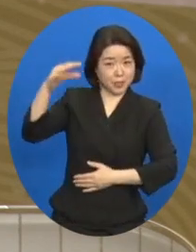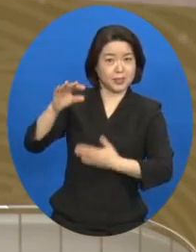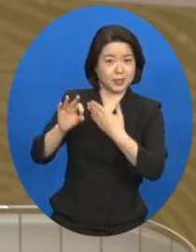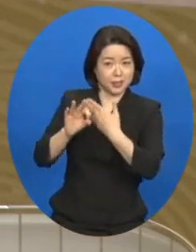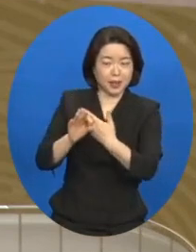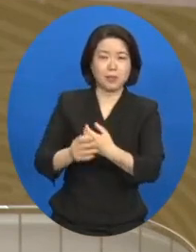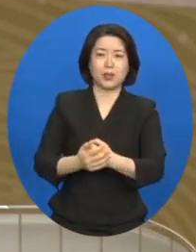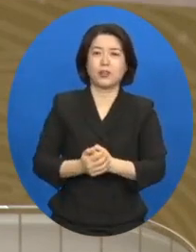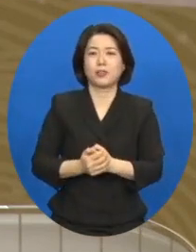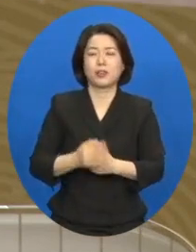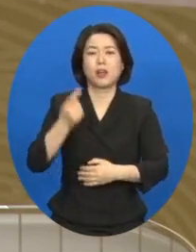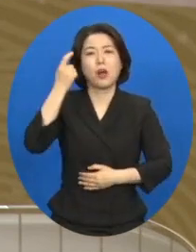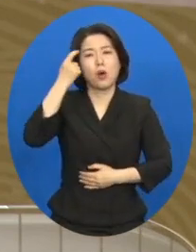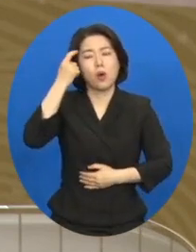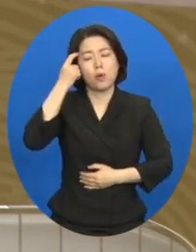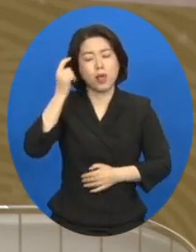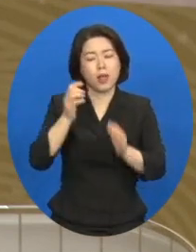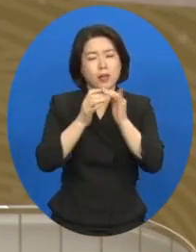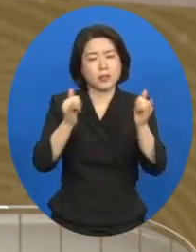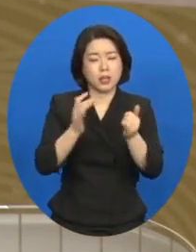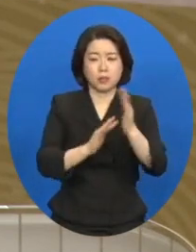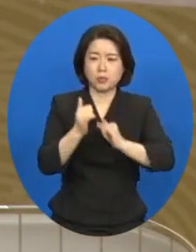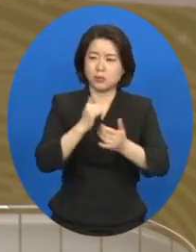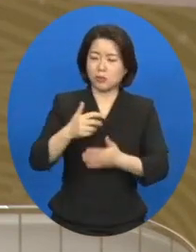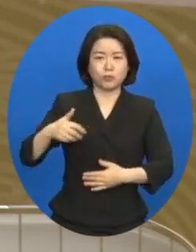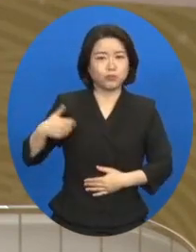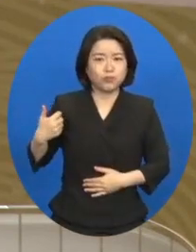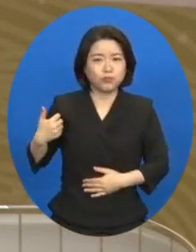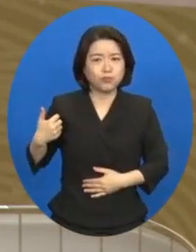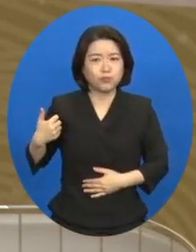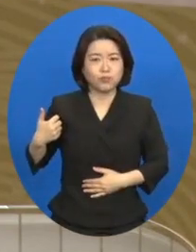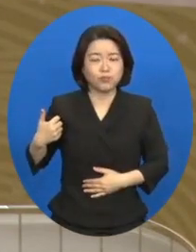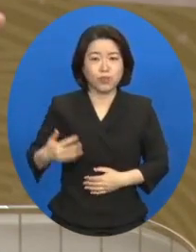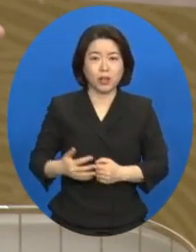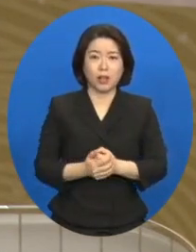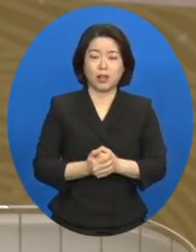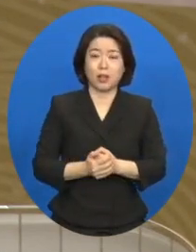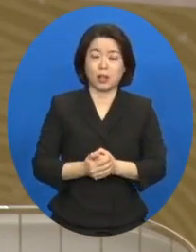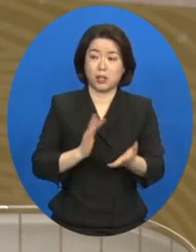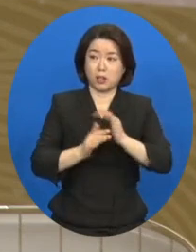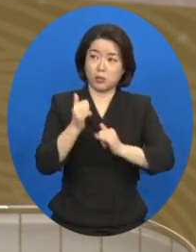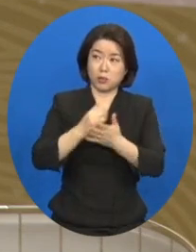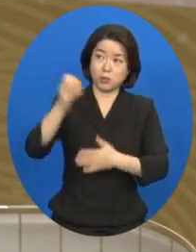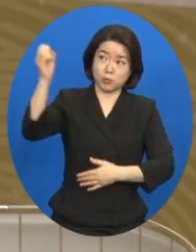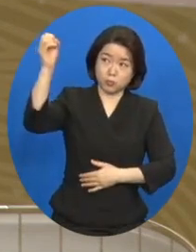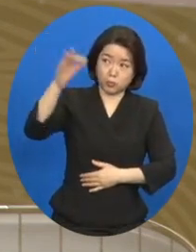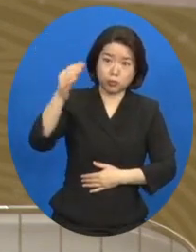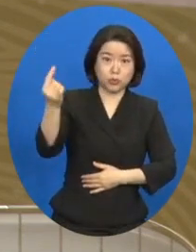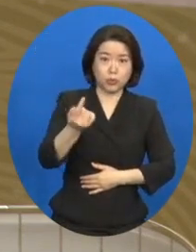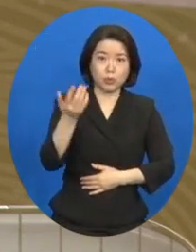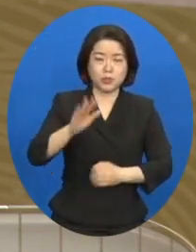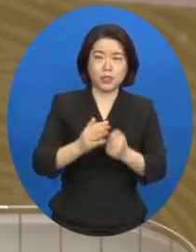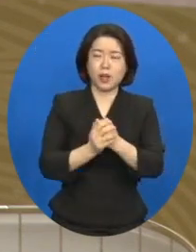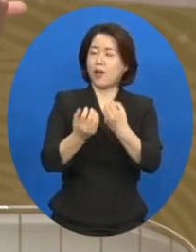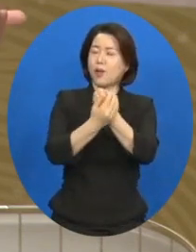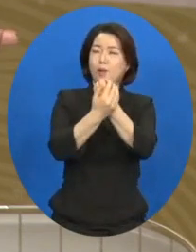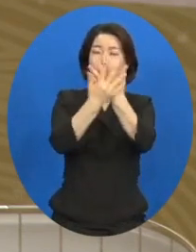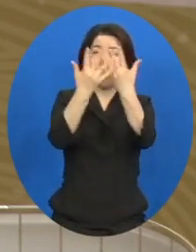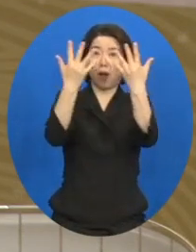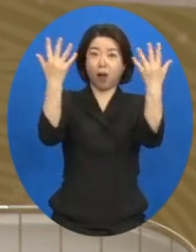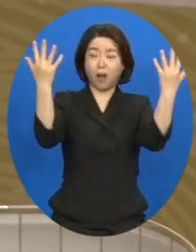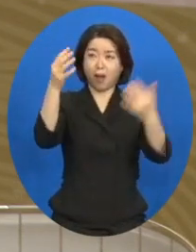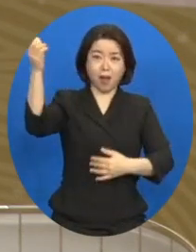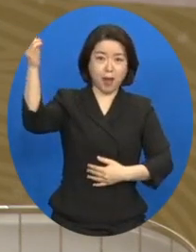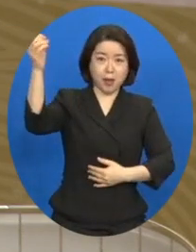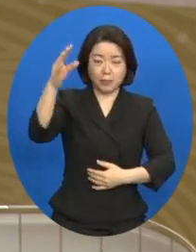왜 사람들은 예수님을 모르는 걸까요? 아, 예수님이 빛이시라면 이렇게 환한 빛이면